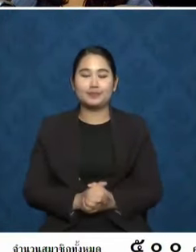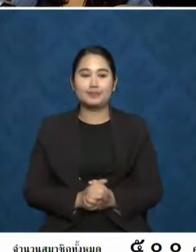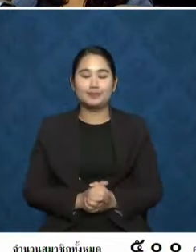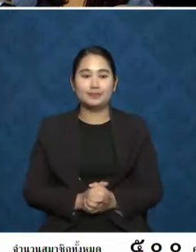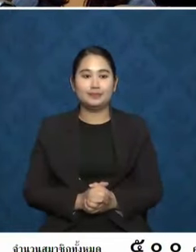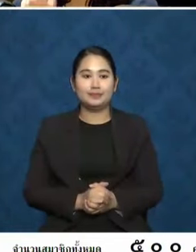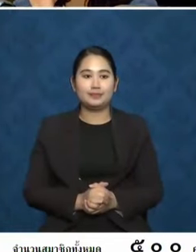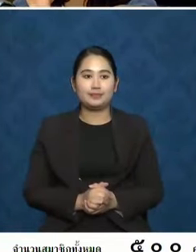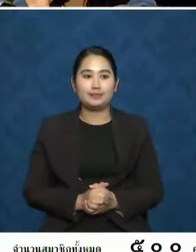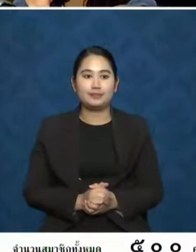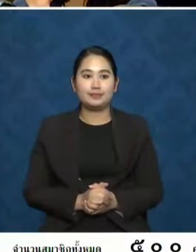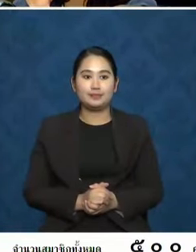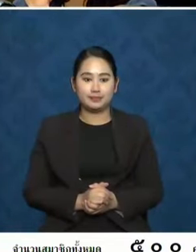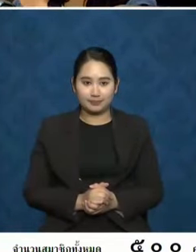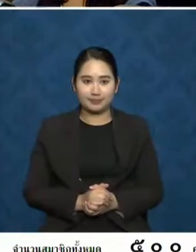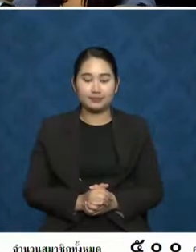ท่านประตานครั